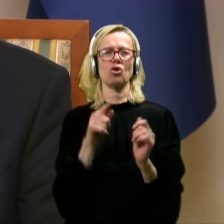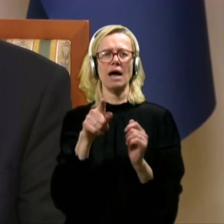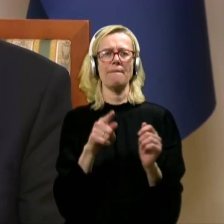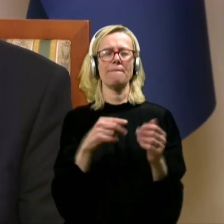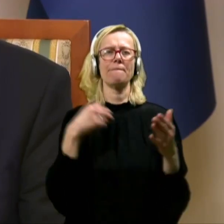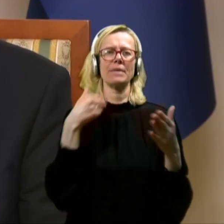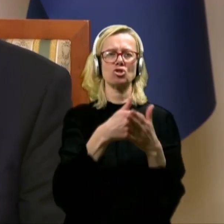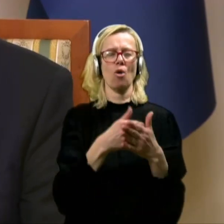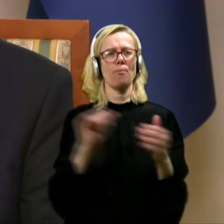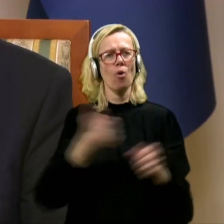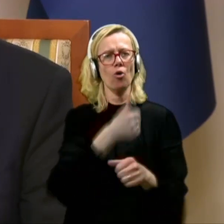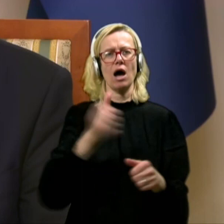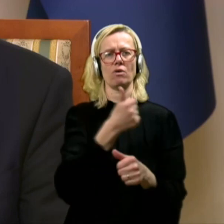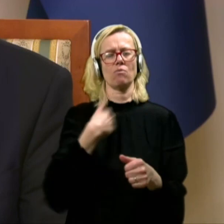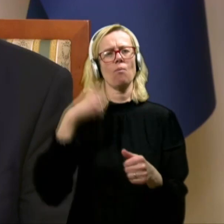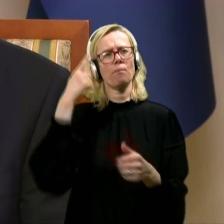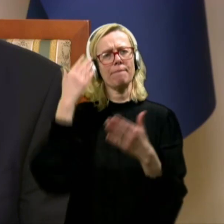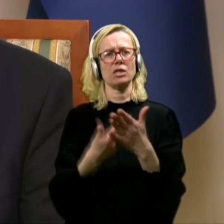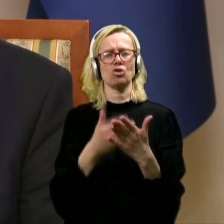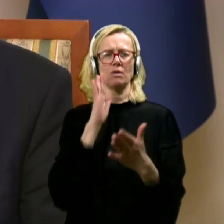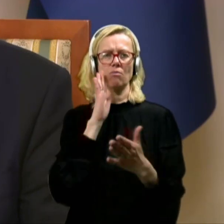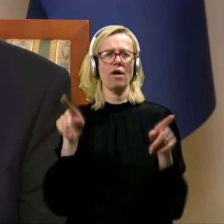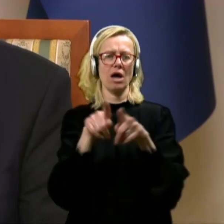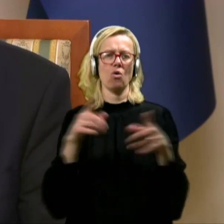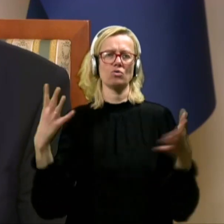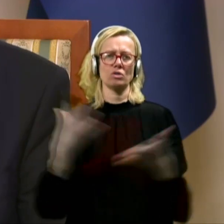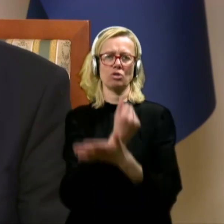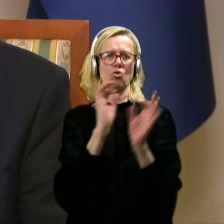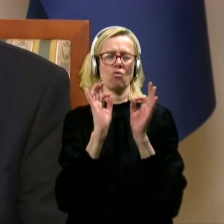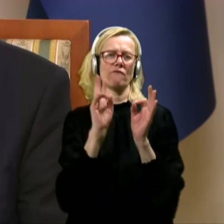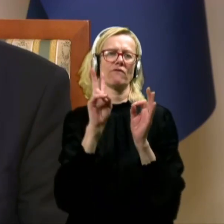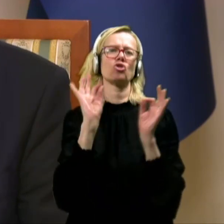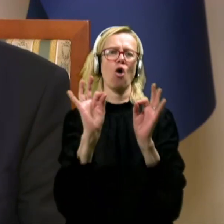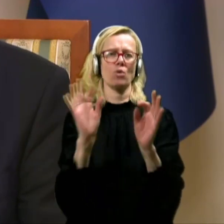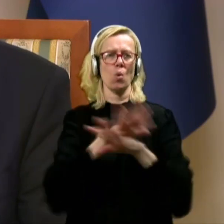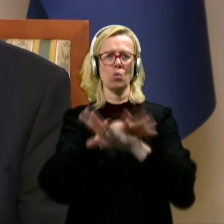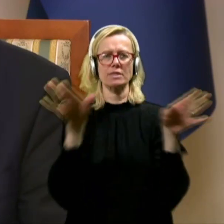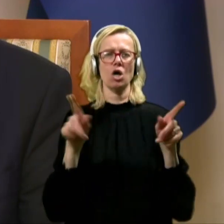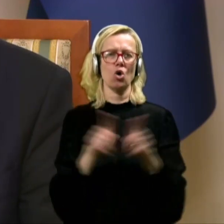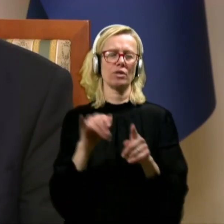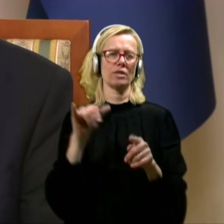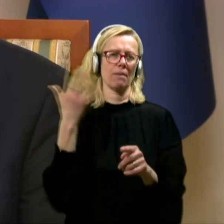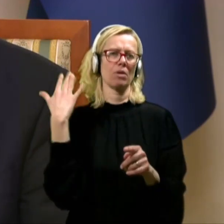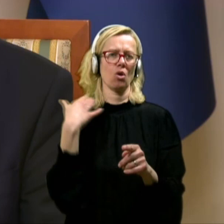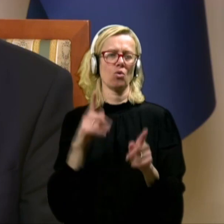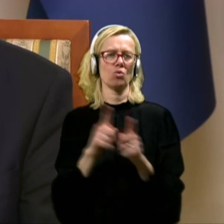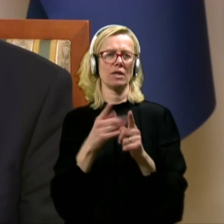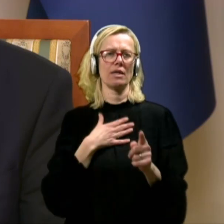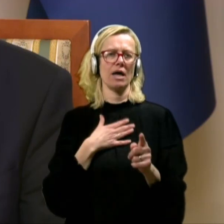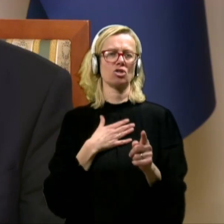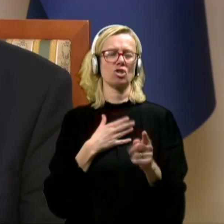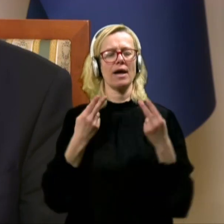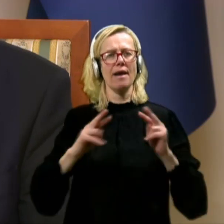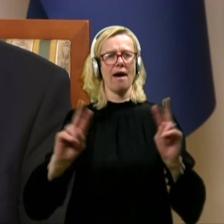ponavljamo in smo prepričani, da bo enako uspešno dobro vseh, tako kot je bilo tudi naše reagiranje